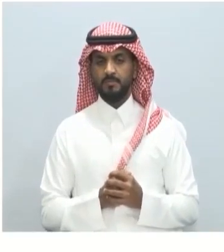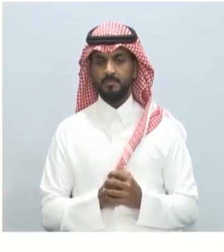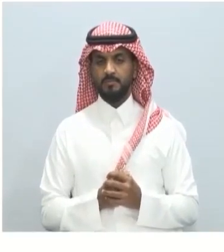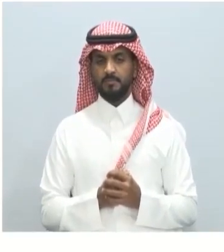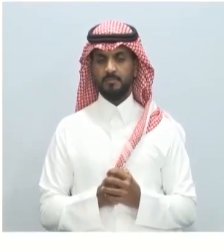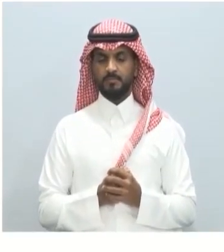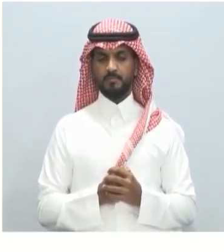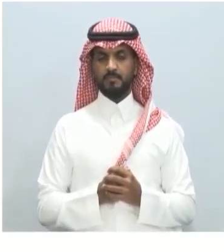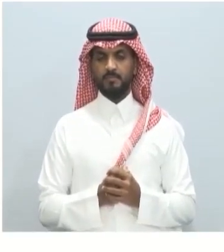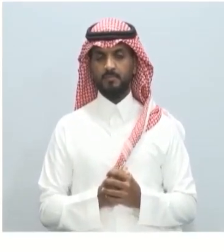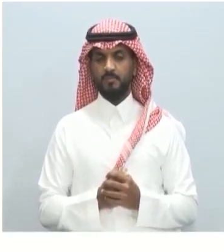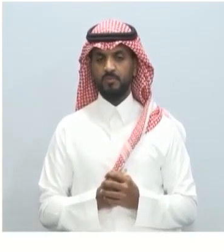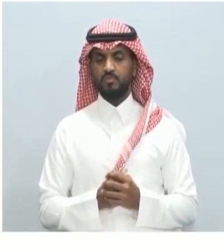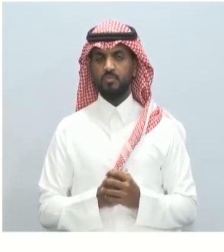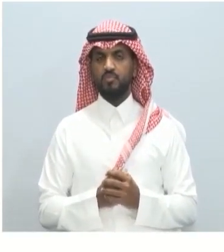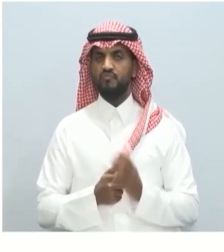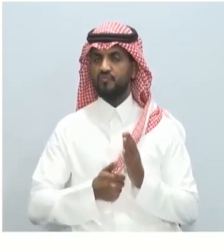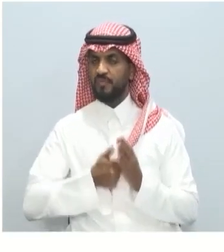الحياه فضيله